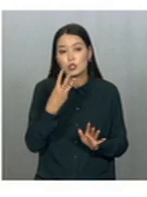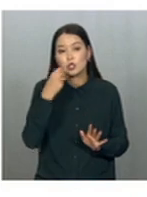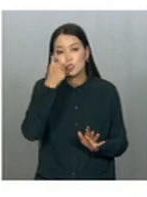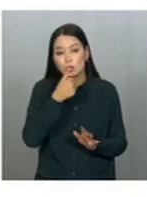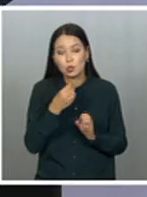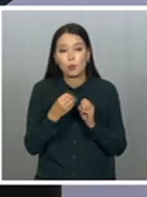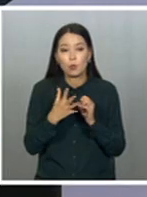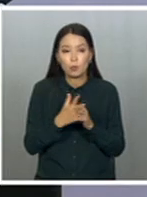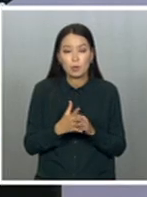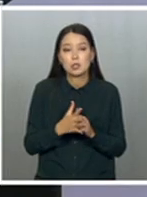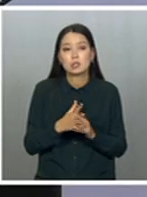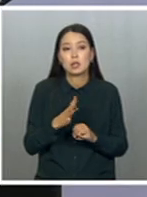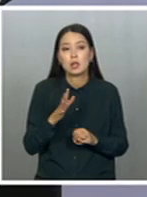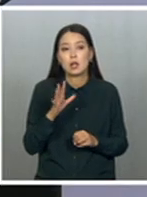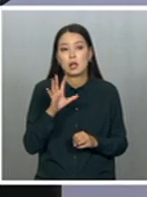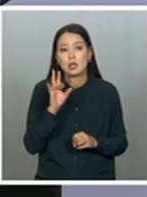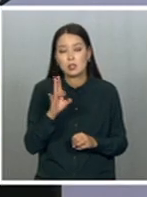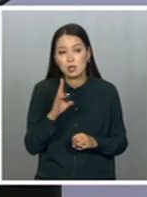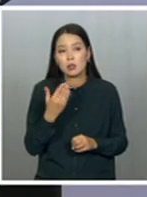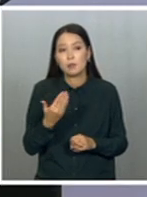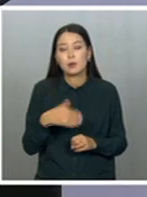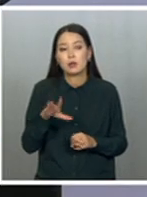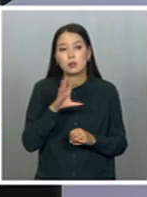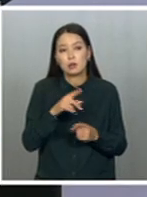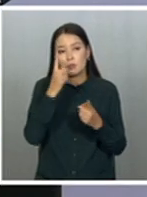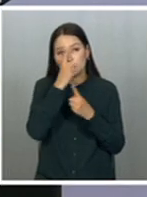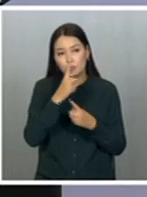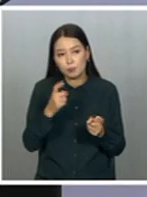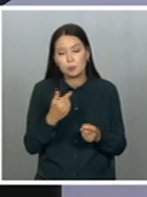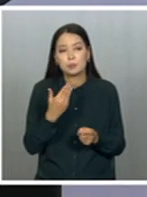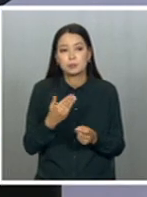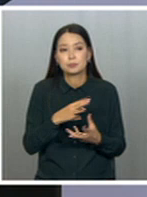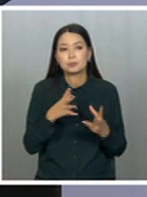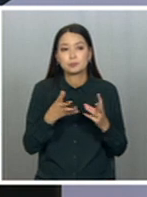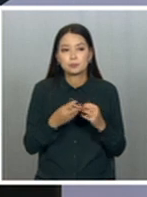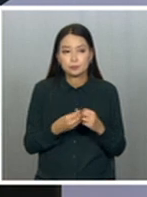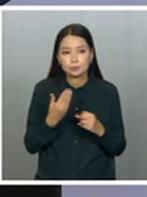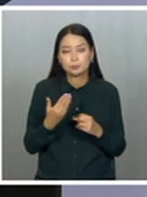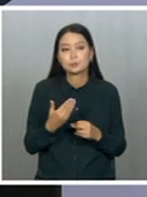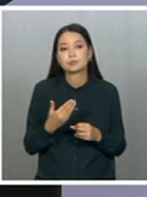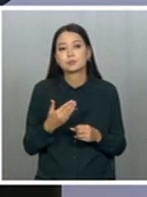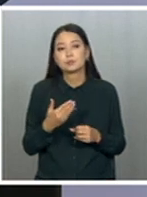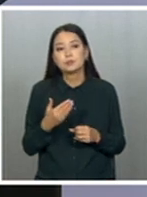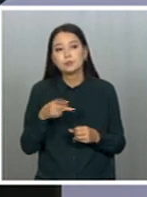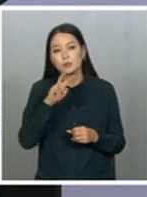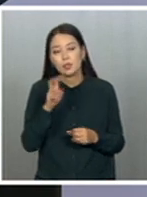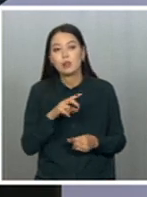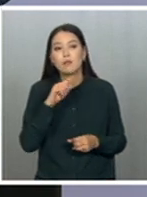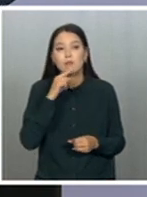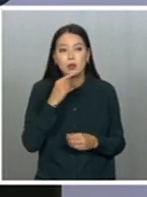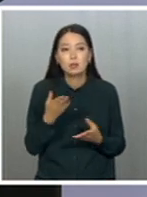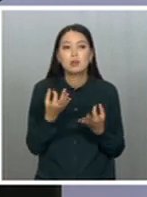15 қарашасында төлтеңгеміз енгізіліп, еліміз шын мәнісінде сыртқы валюталық экономикалық